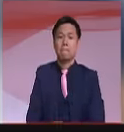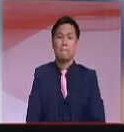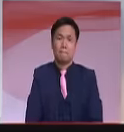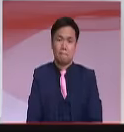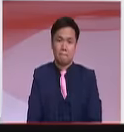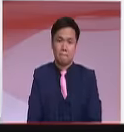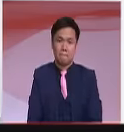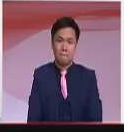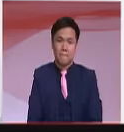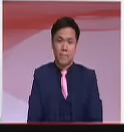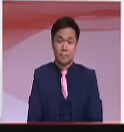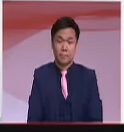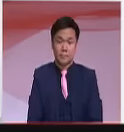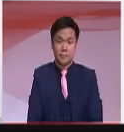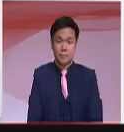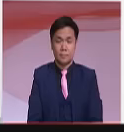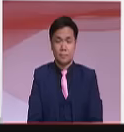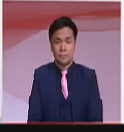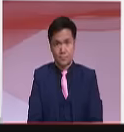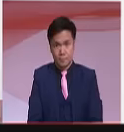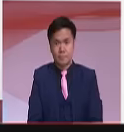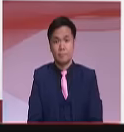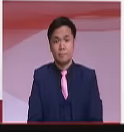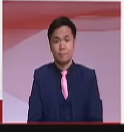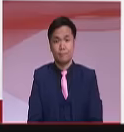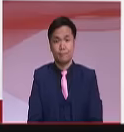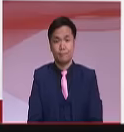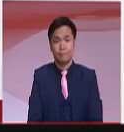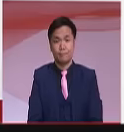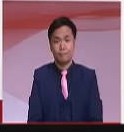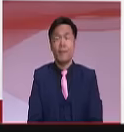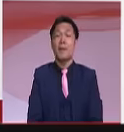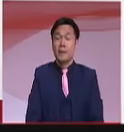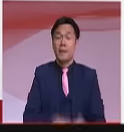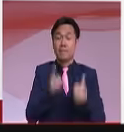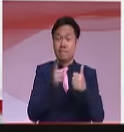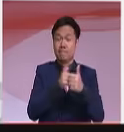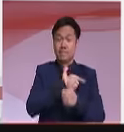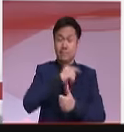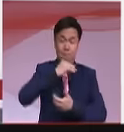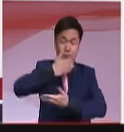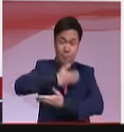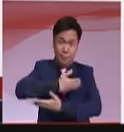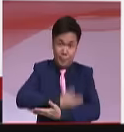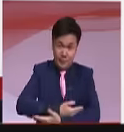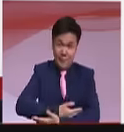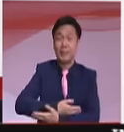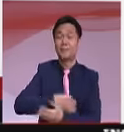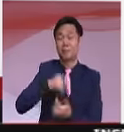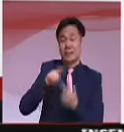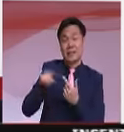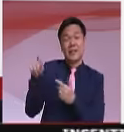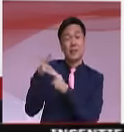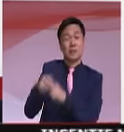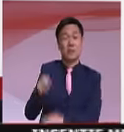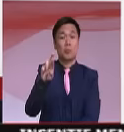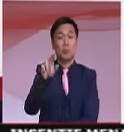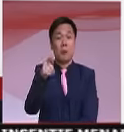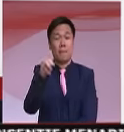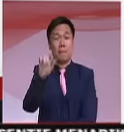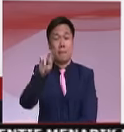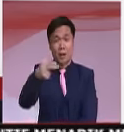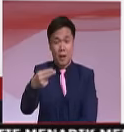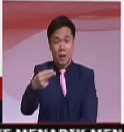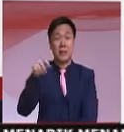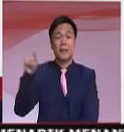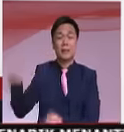hai hai Hai anak bungsu kepada Allah Irham Tan Sri Muhammad Nuh clear hamatum Raha ialah